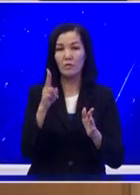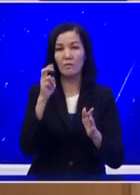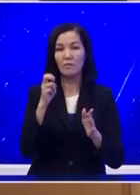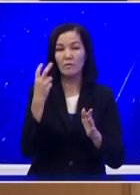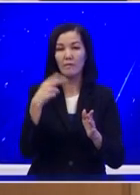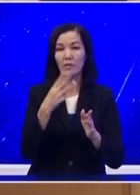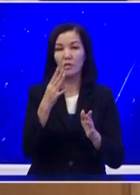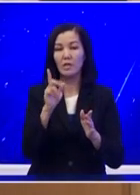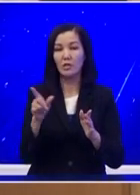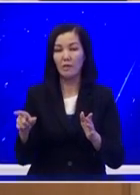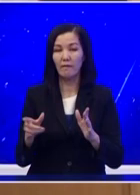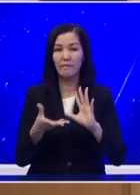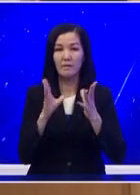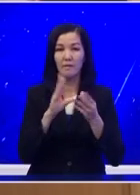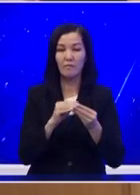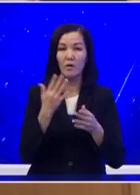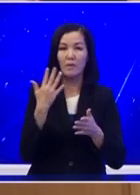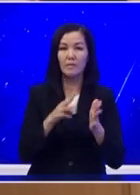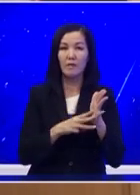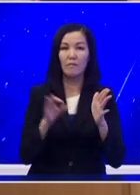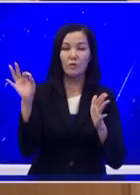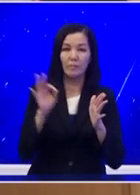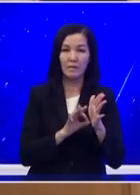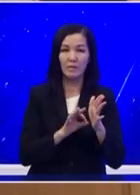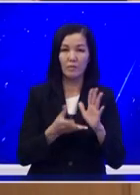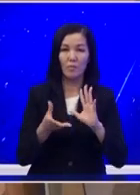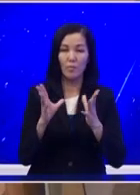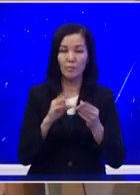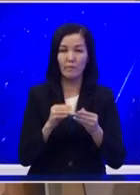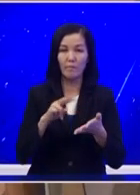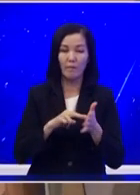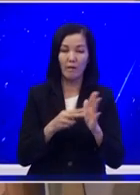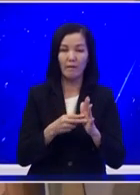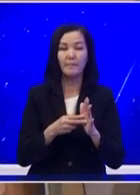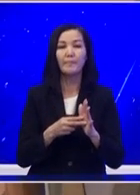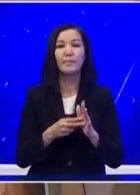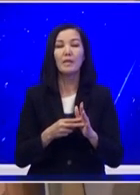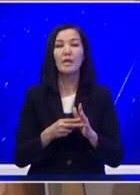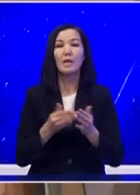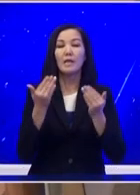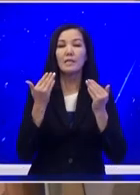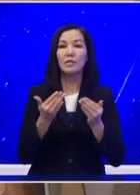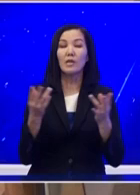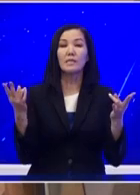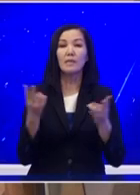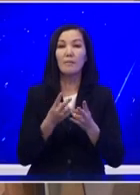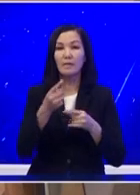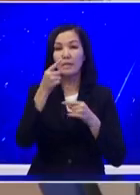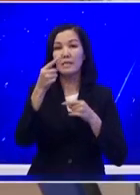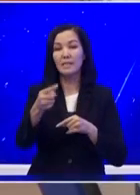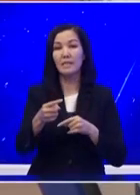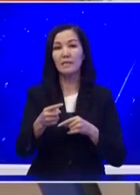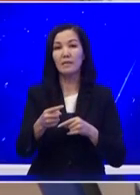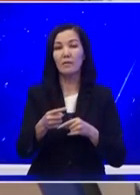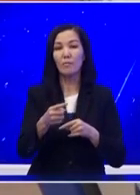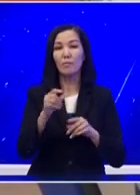1124 человека, что составляет 58% от общего плана. Учитывая пандемию, необходимость дистанцирования, соискатели